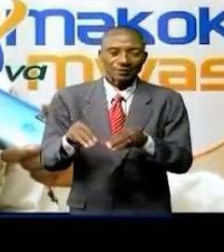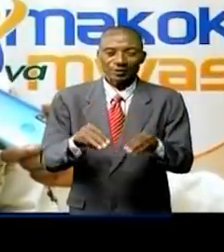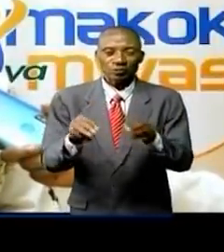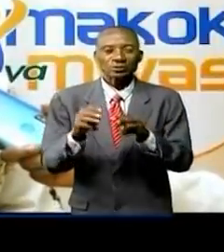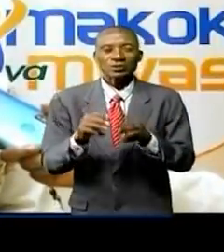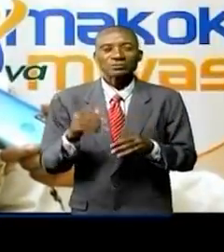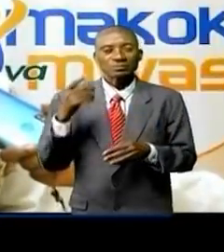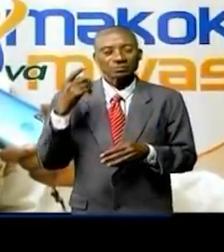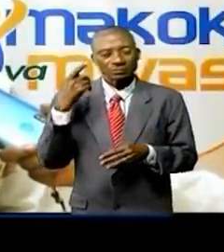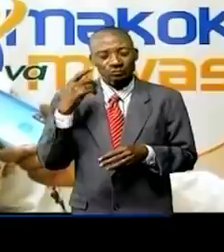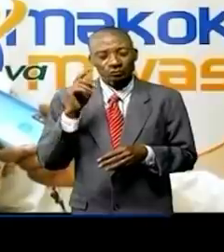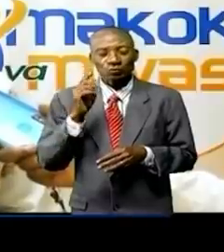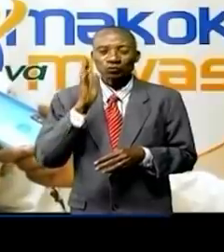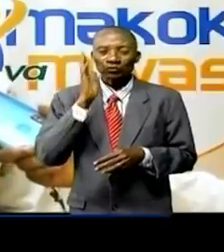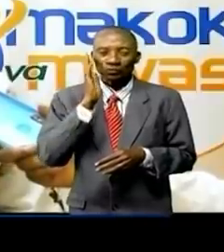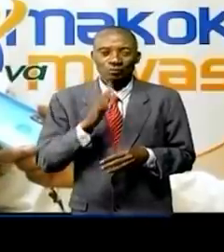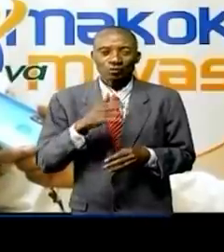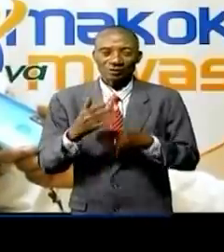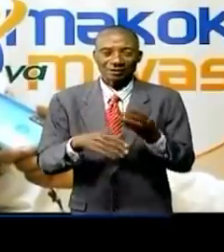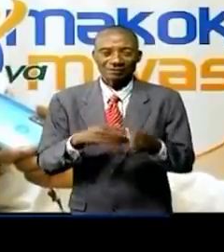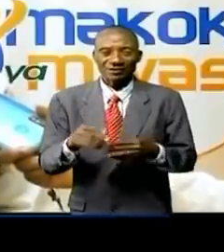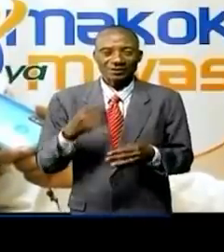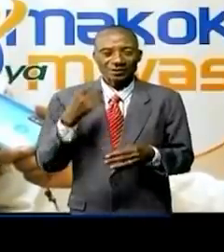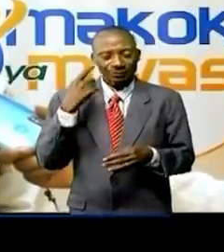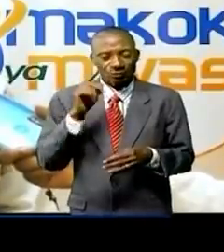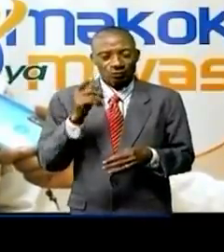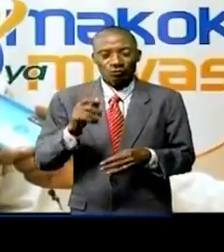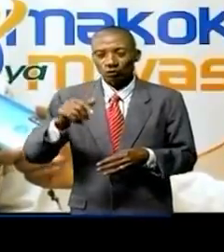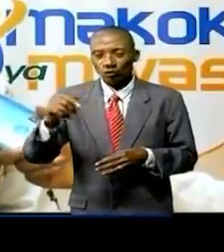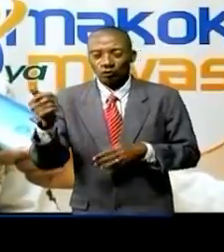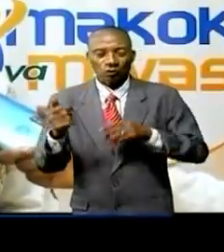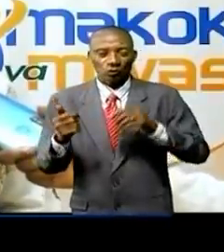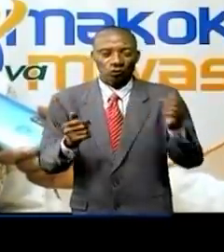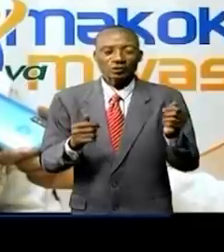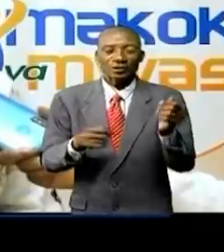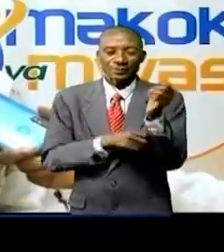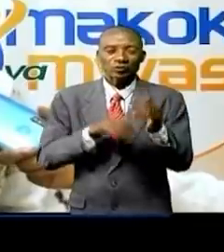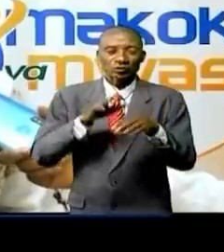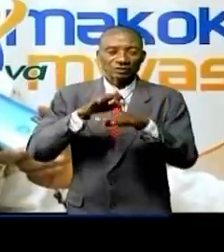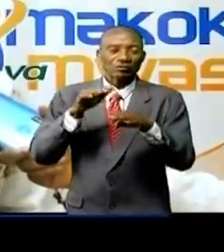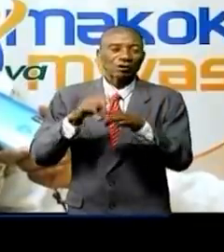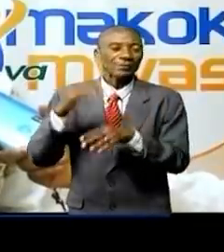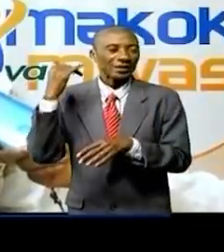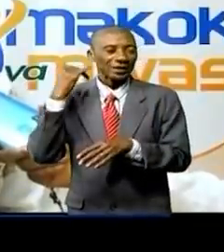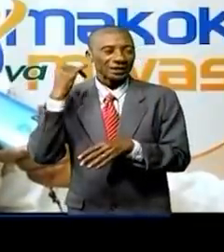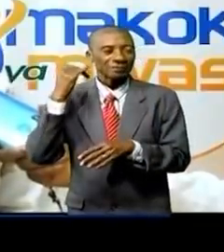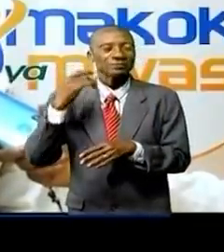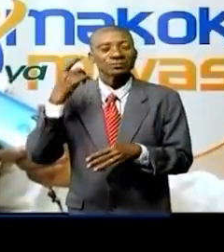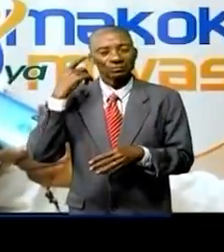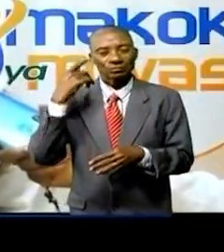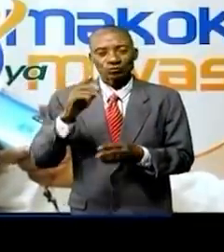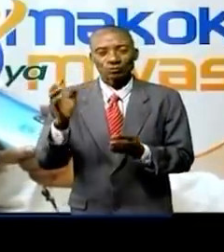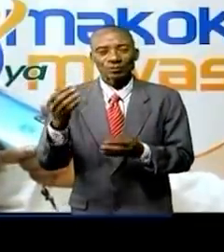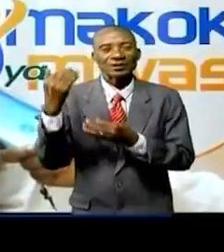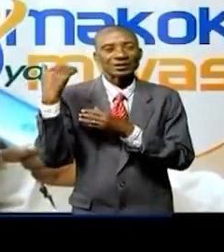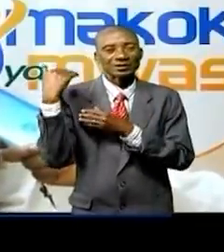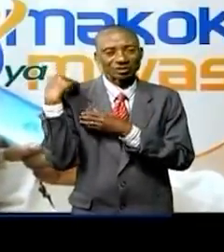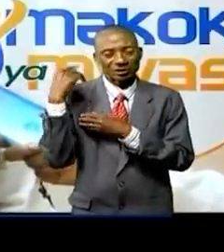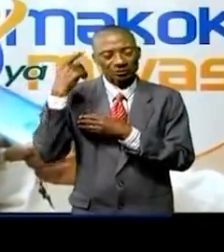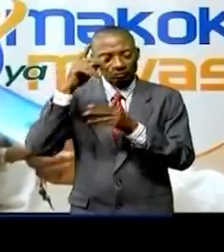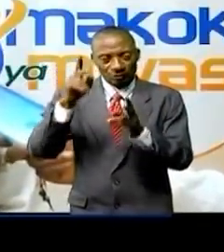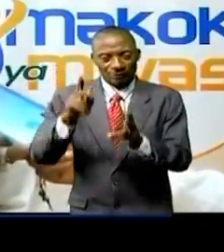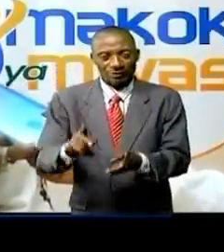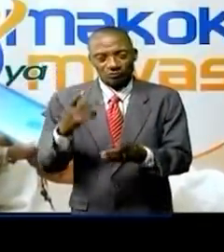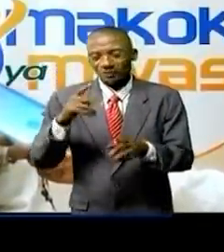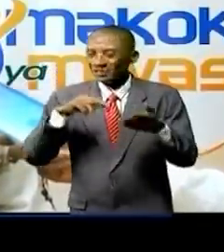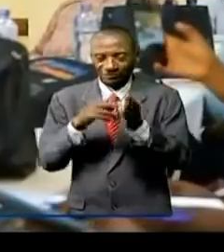les patients et les clients qui vont appeler pour les services de prise en charge de violences basées sur les genres et la